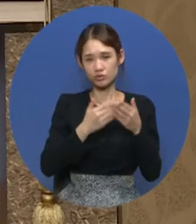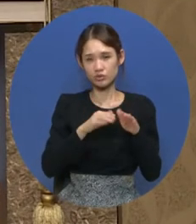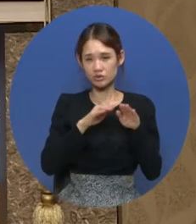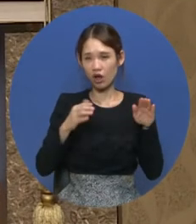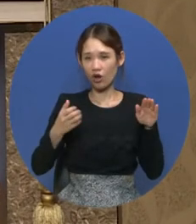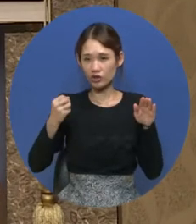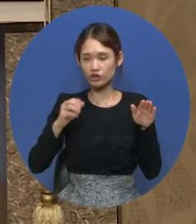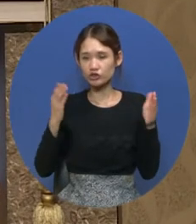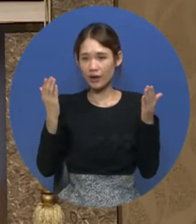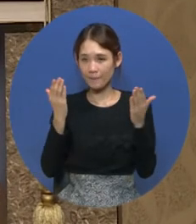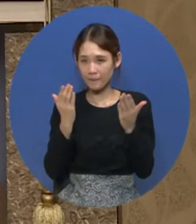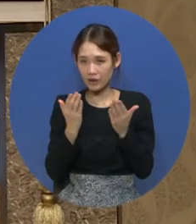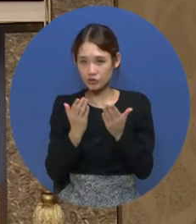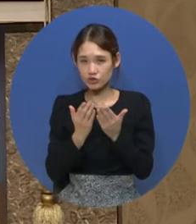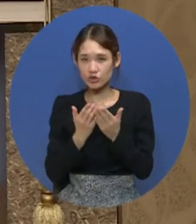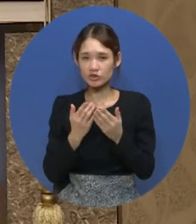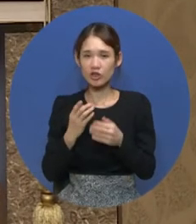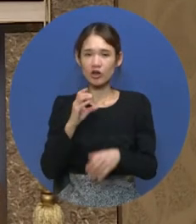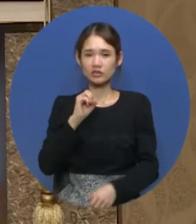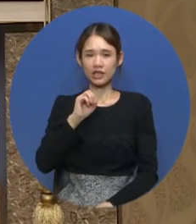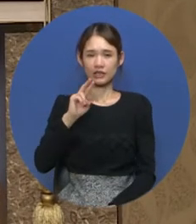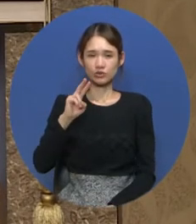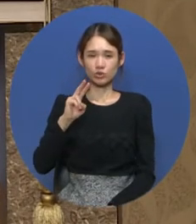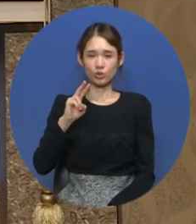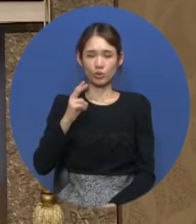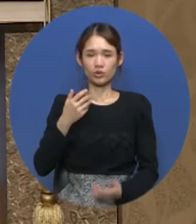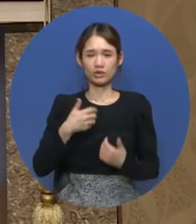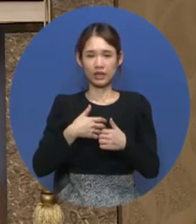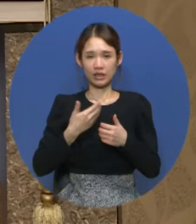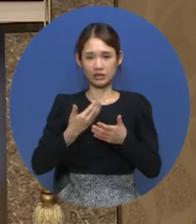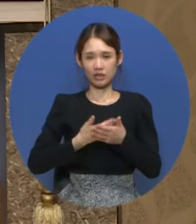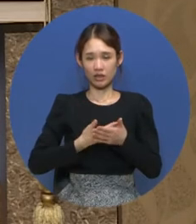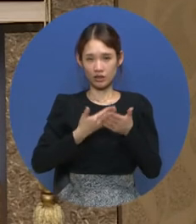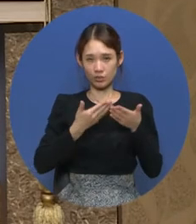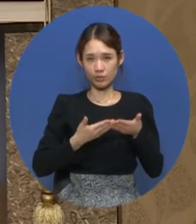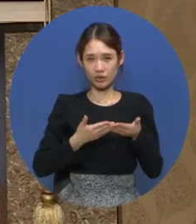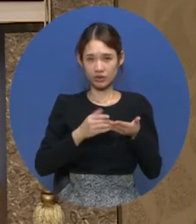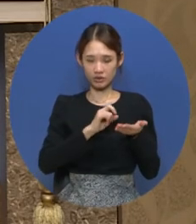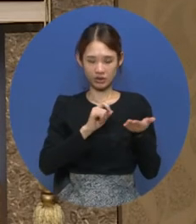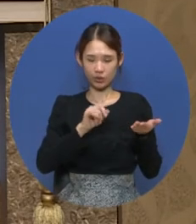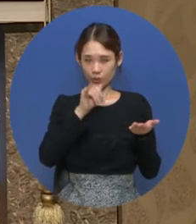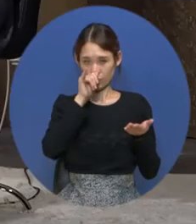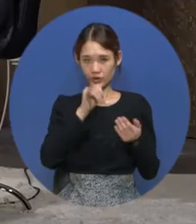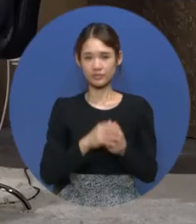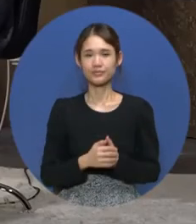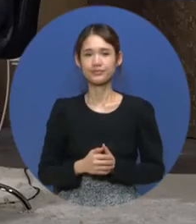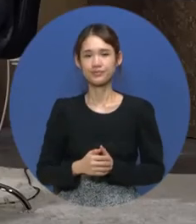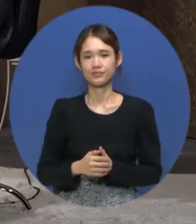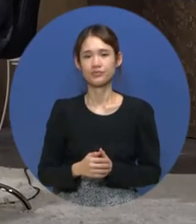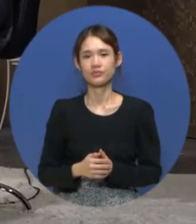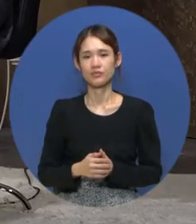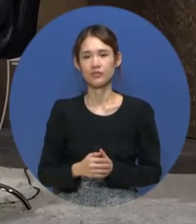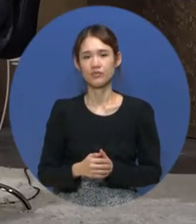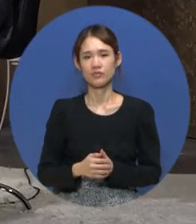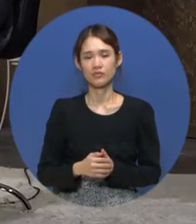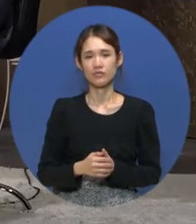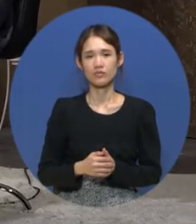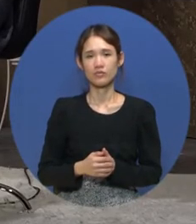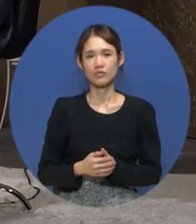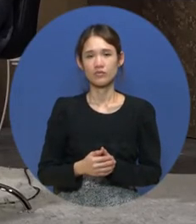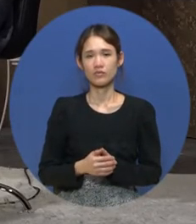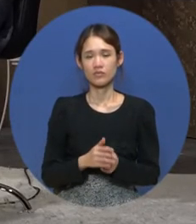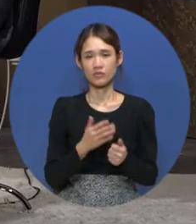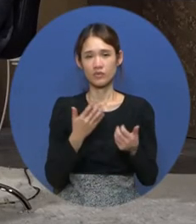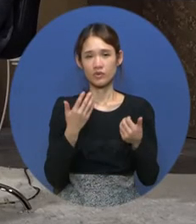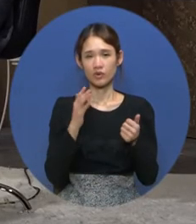맞는 그 산소량을 맞춰서 쓸 수 있게끔 되어 있습니다 해서 그러니